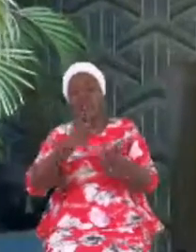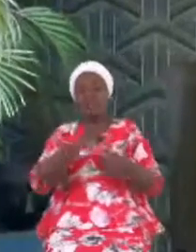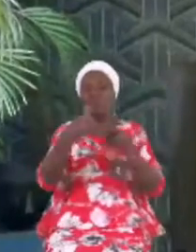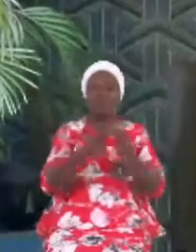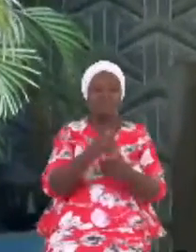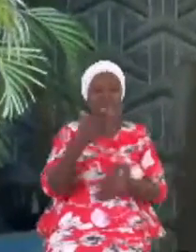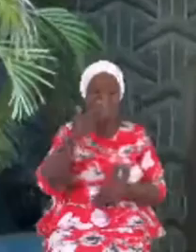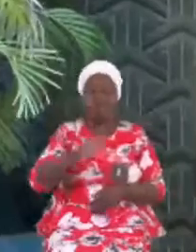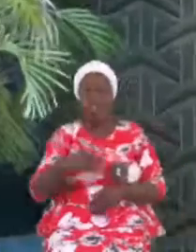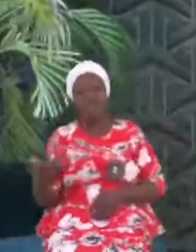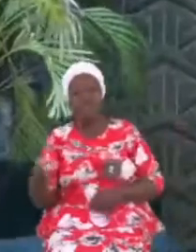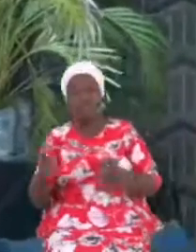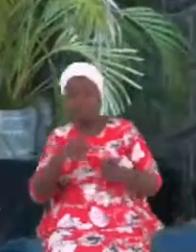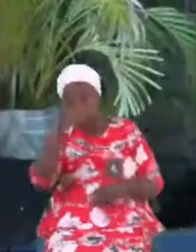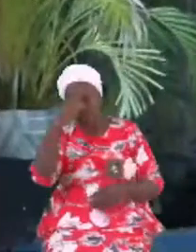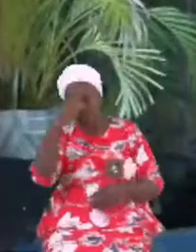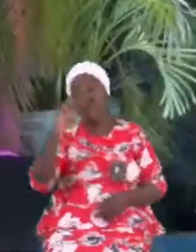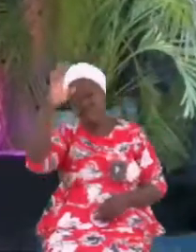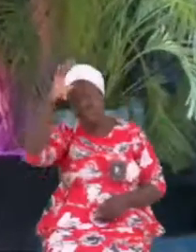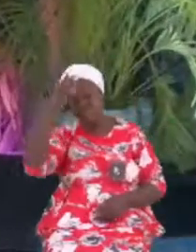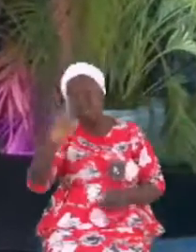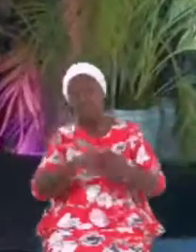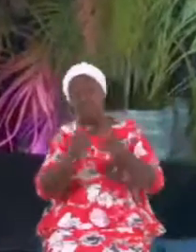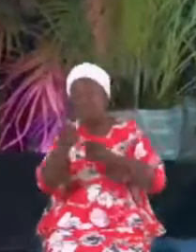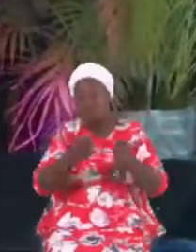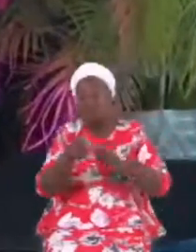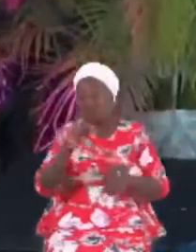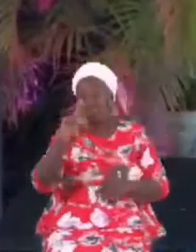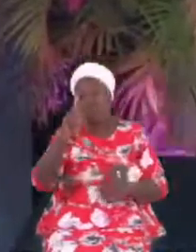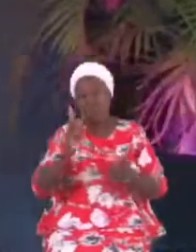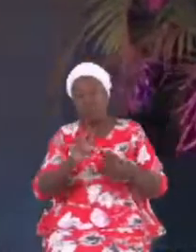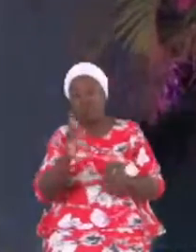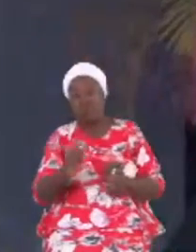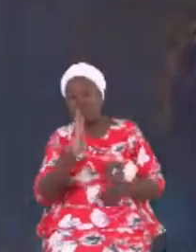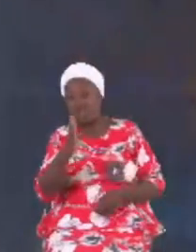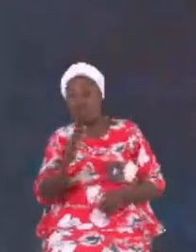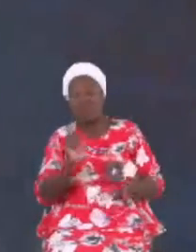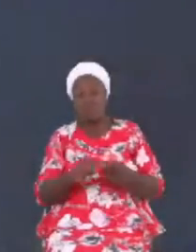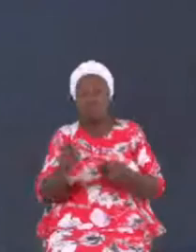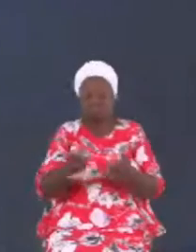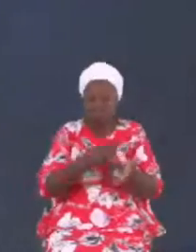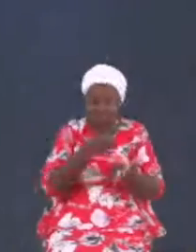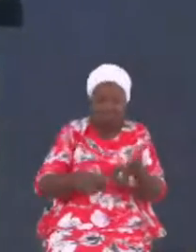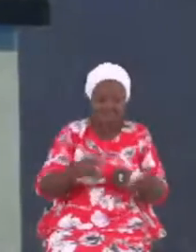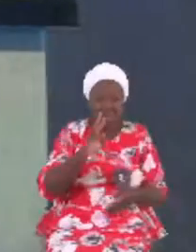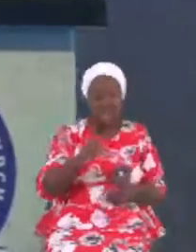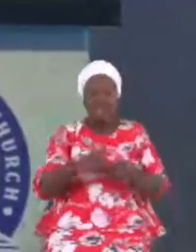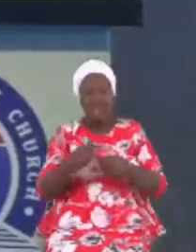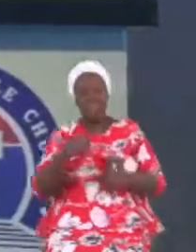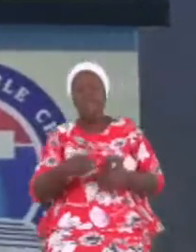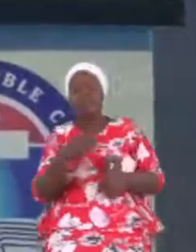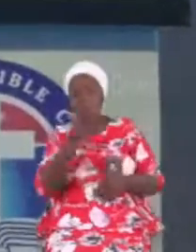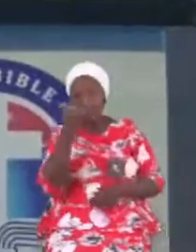fornication. Il faisait tout ce qu'il voulait. Mais il n'y a pas de père là pour le contrôler. Et personne là pour dire pourquoi tu fais ça.